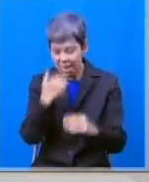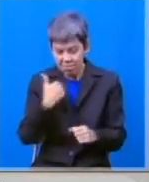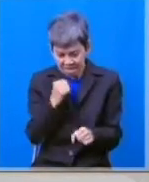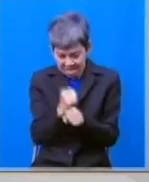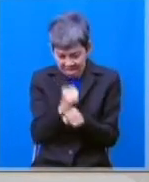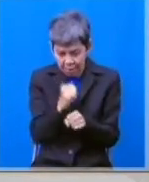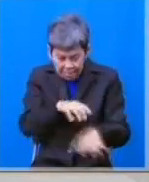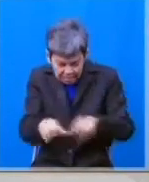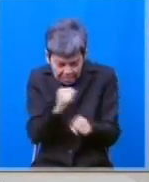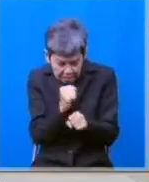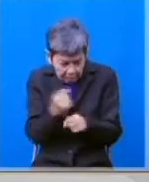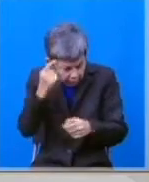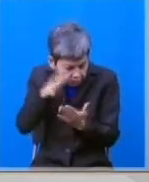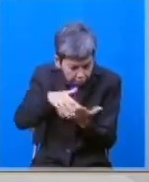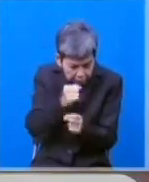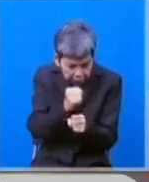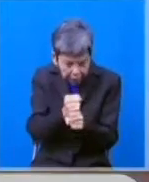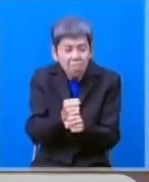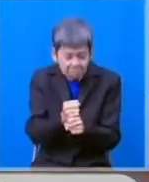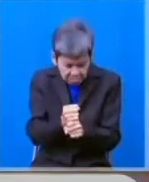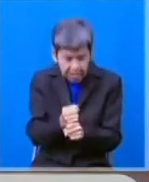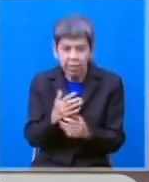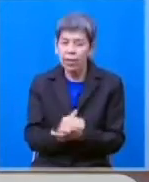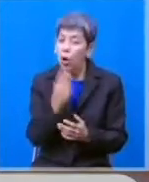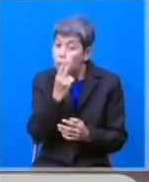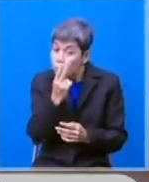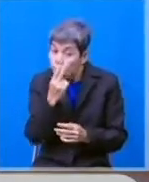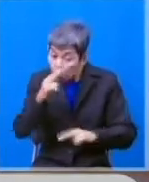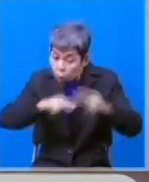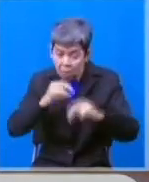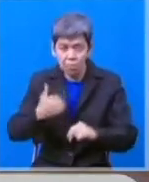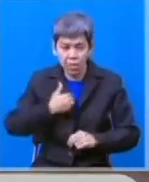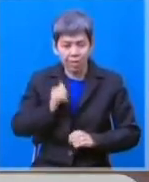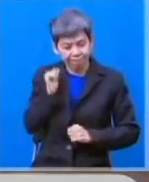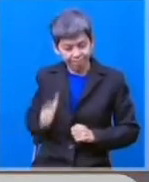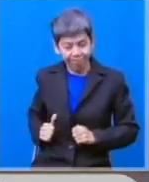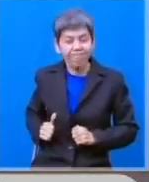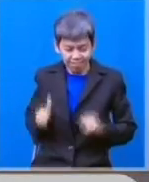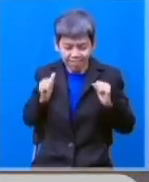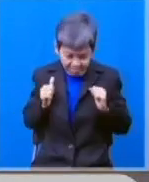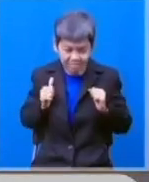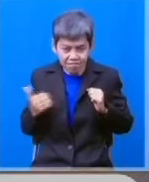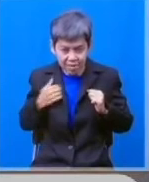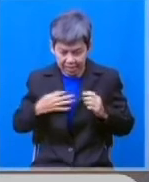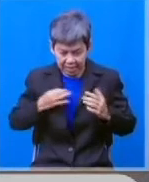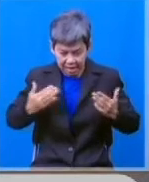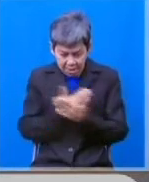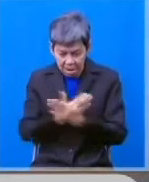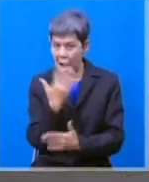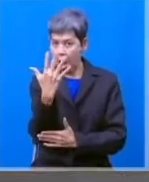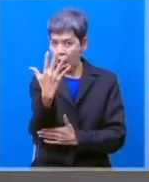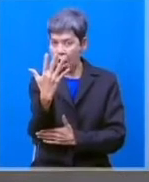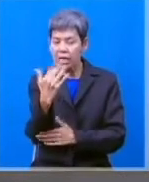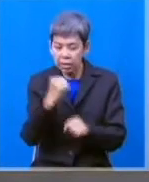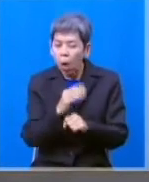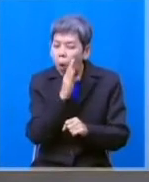การเตรียมการมาเป็นอย่างดีครับในการก่อเหตุครั้งนี้เพราะจากการตรวจค้นพบในกระเป๋าสะพายหลังนะครับมีชุดมาเปลี่ยนถึง5ชุดนะครับเพื่อ